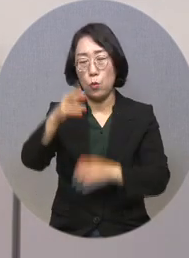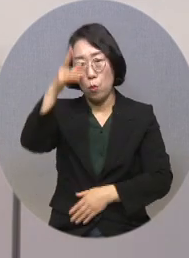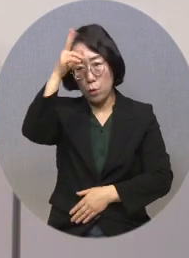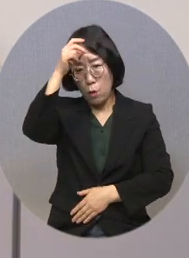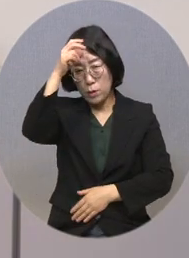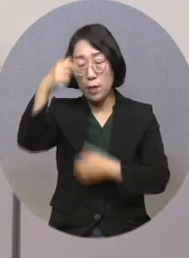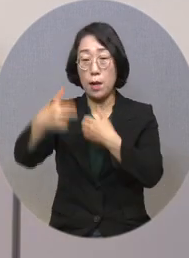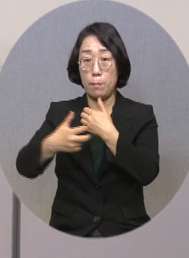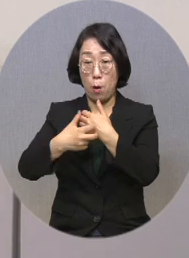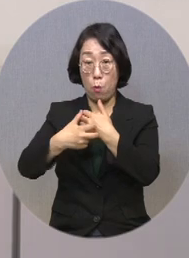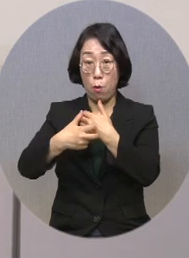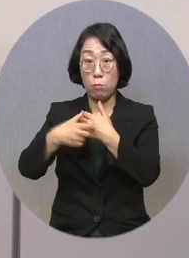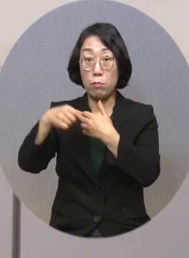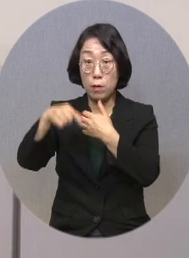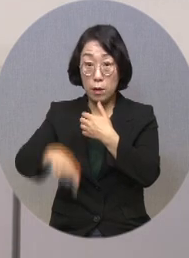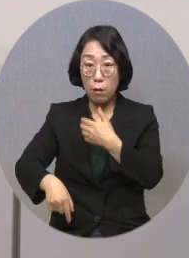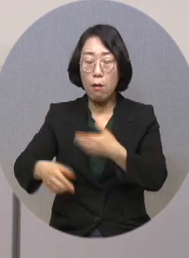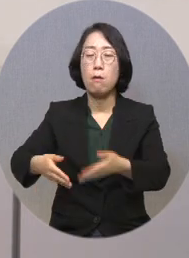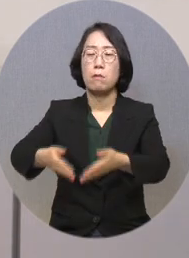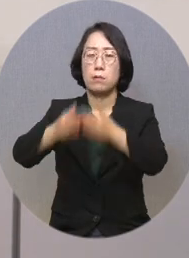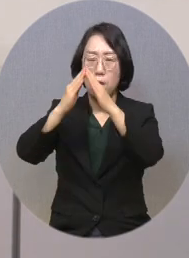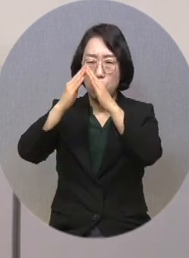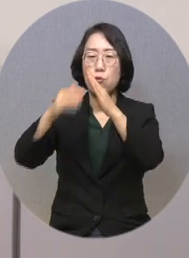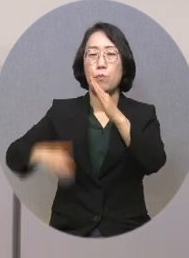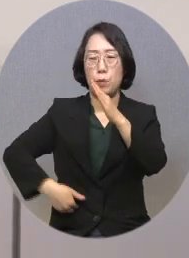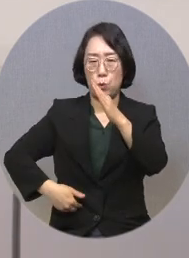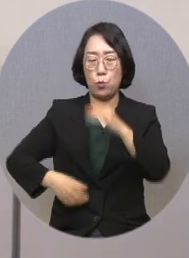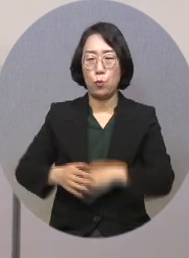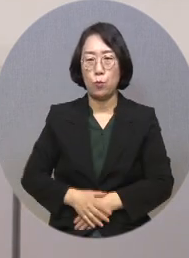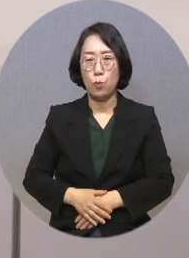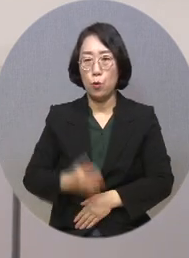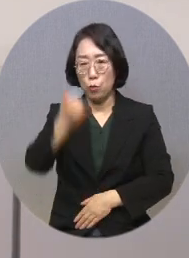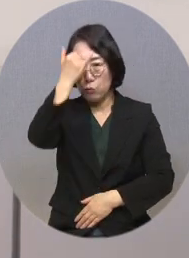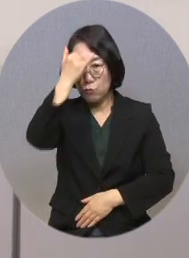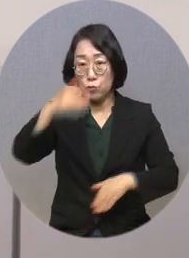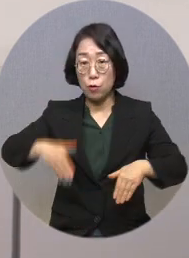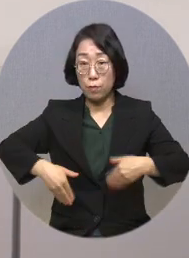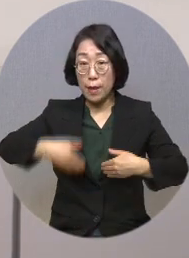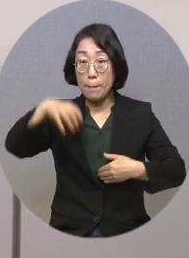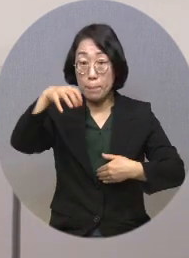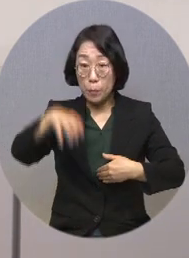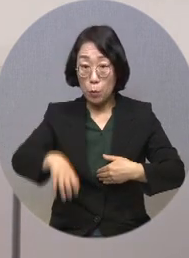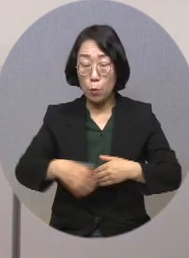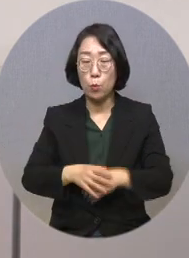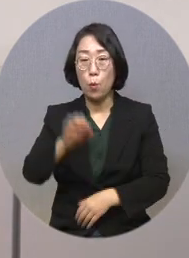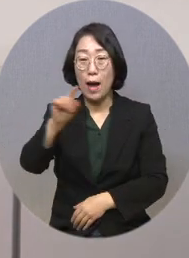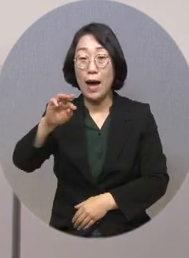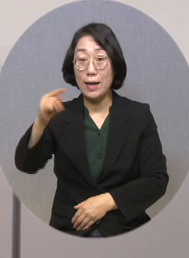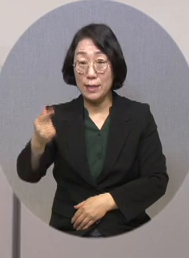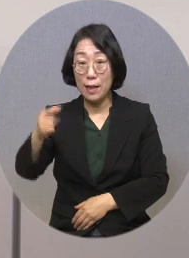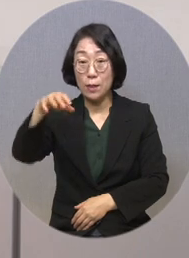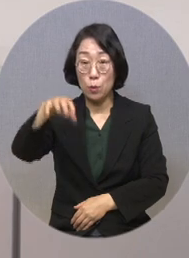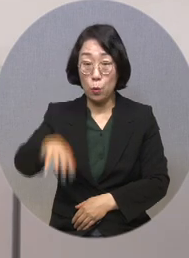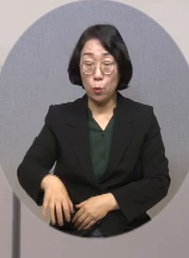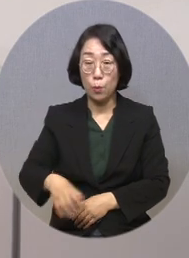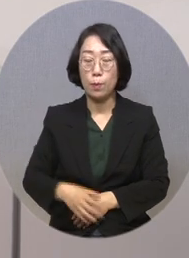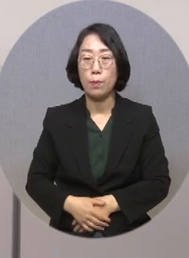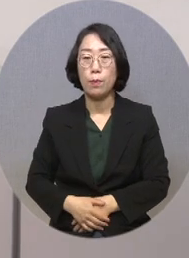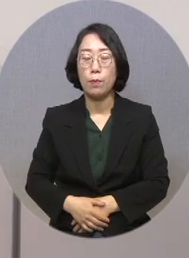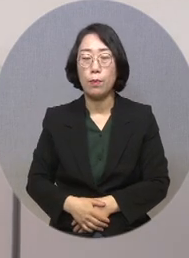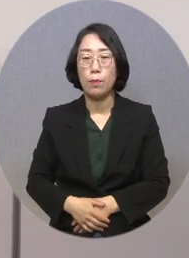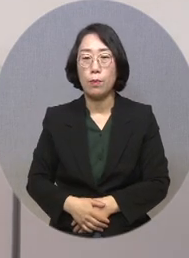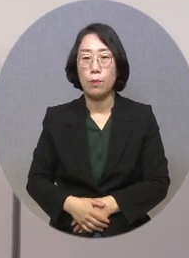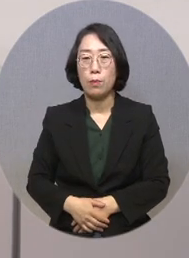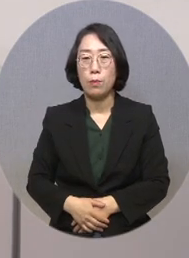설립이 필수적입니다. 현재 충청남도와 아산시를 비롯해 지역 국회의원이신